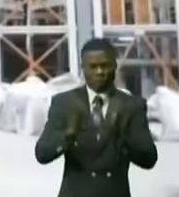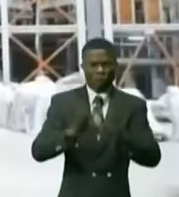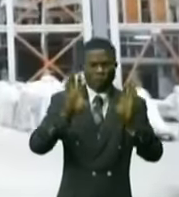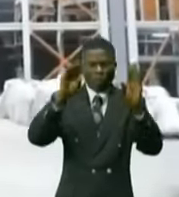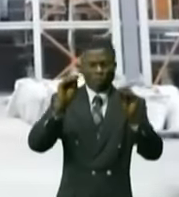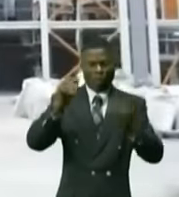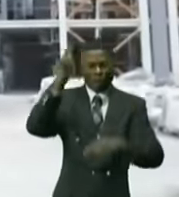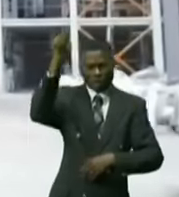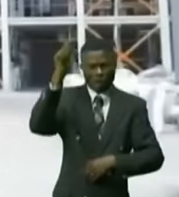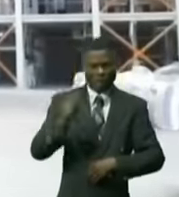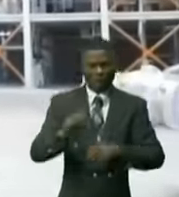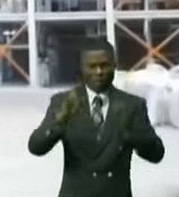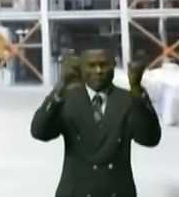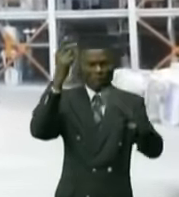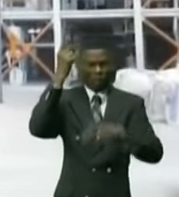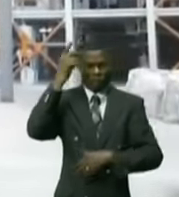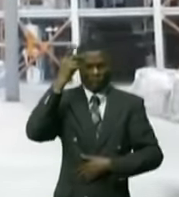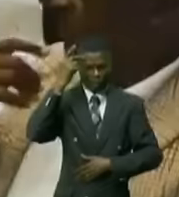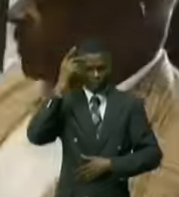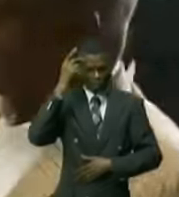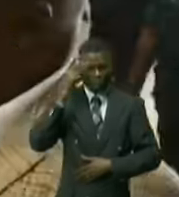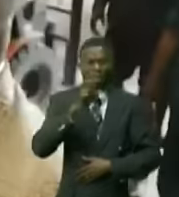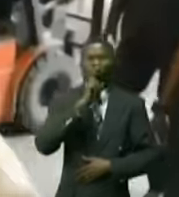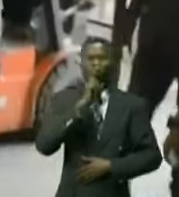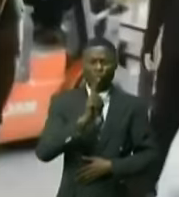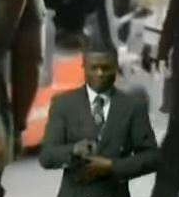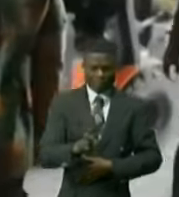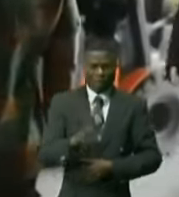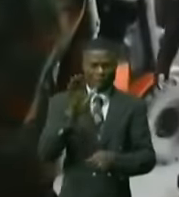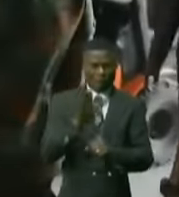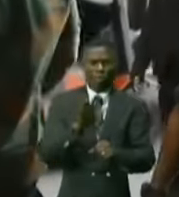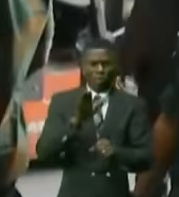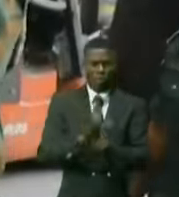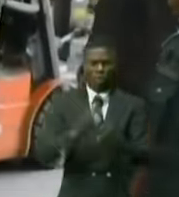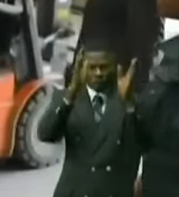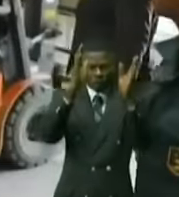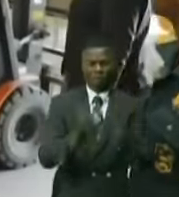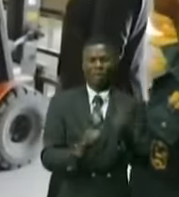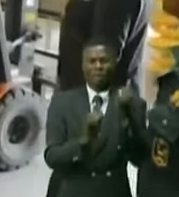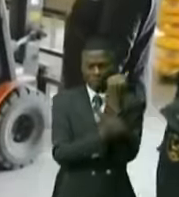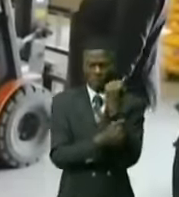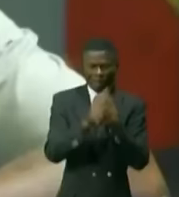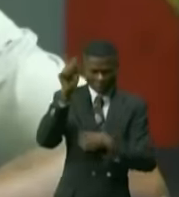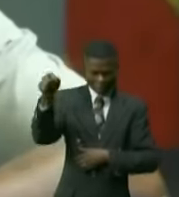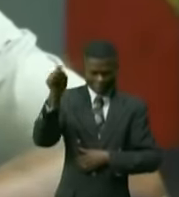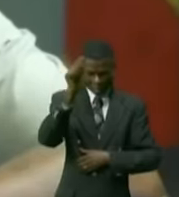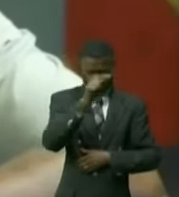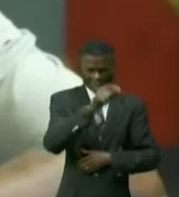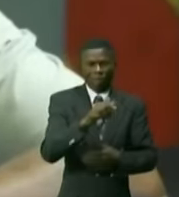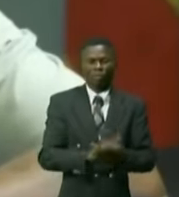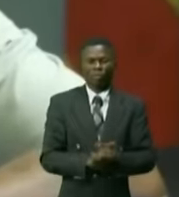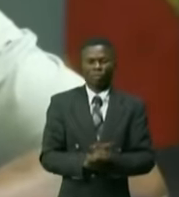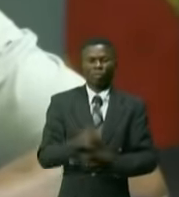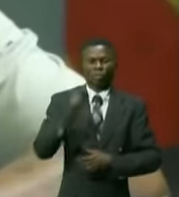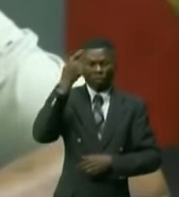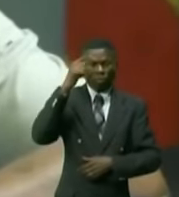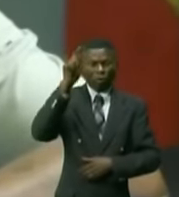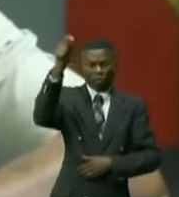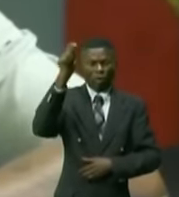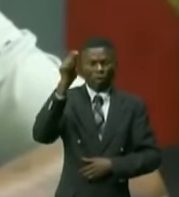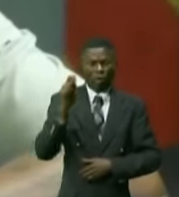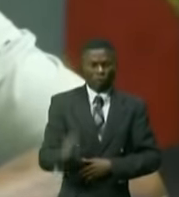militaires à travers la ville de Kinshasa, il y a suffisamment de stock pour que le